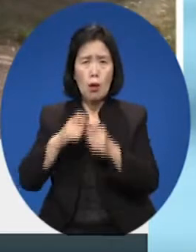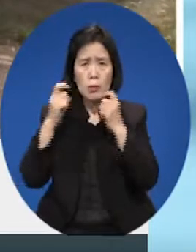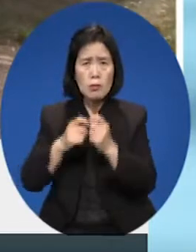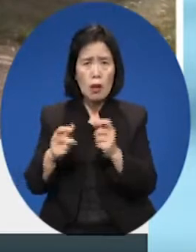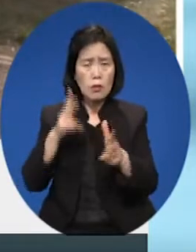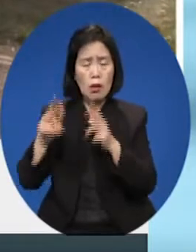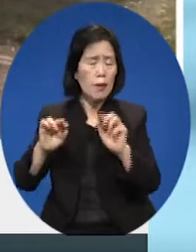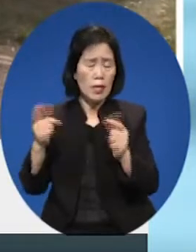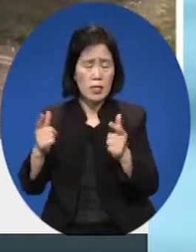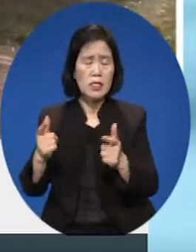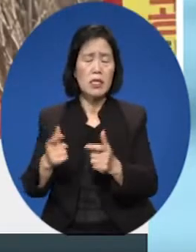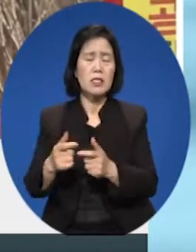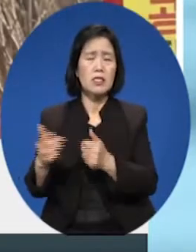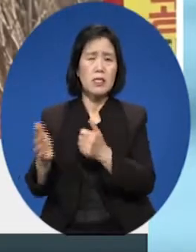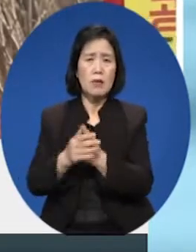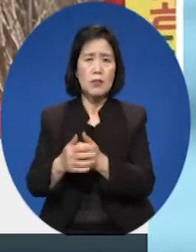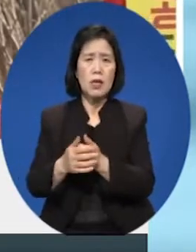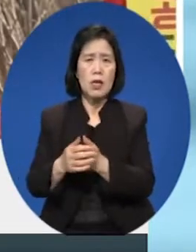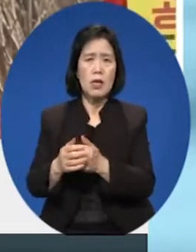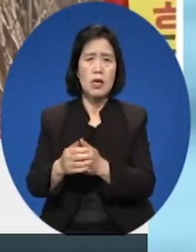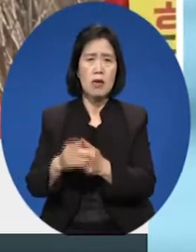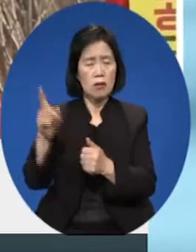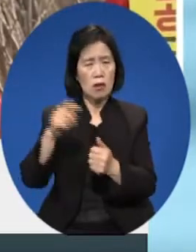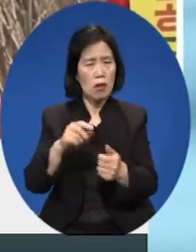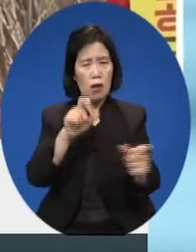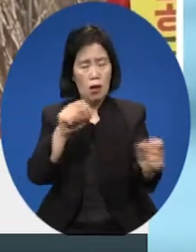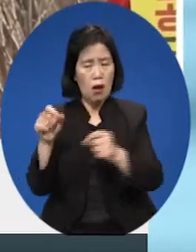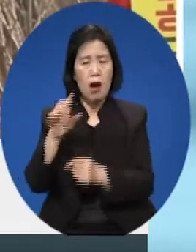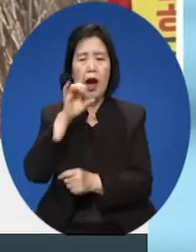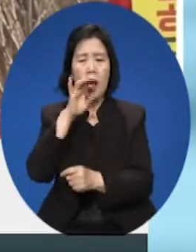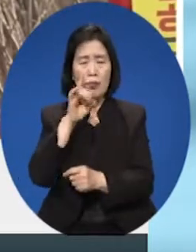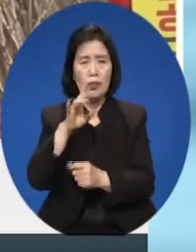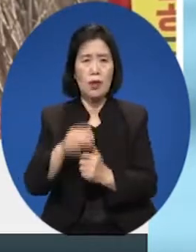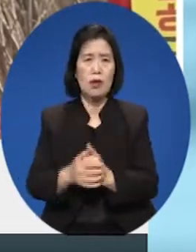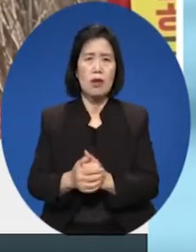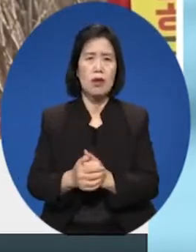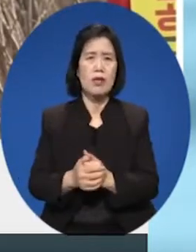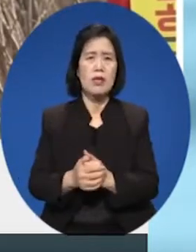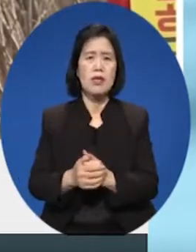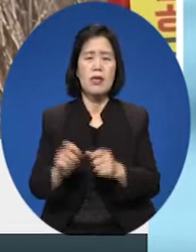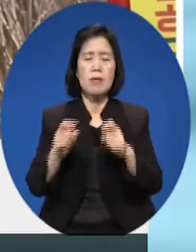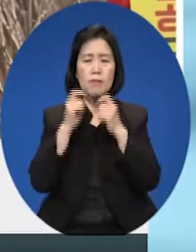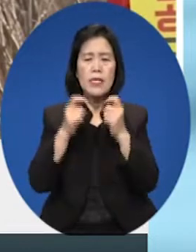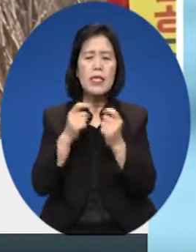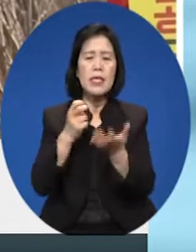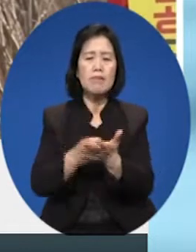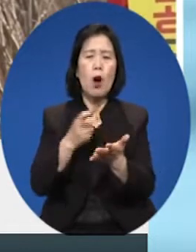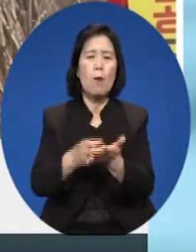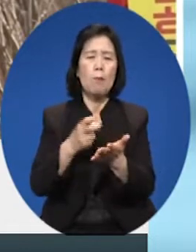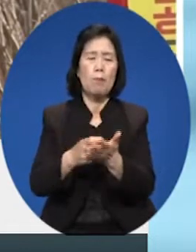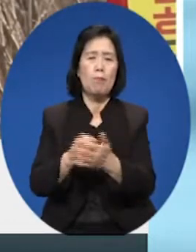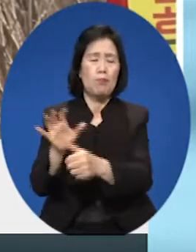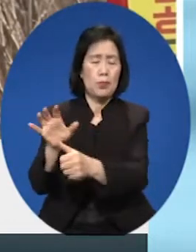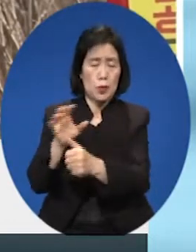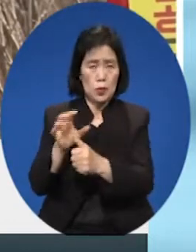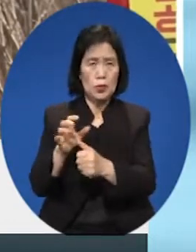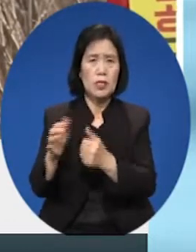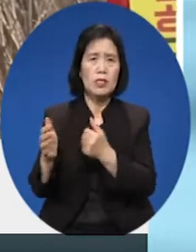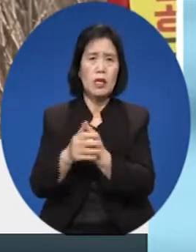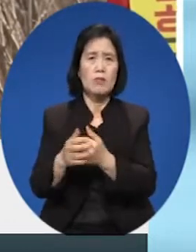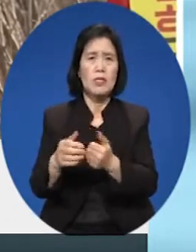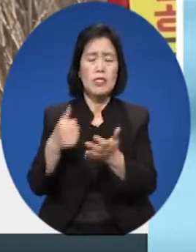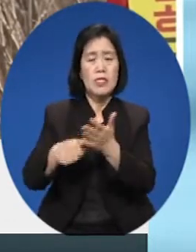이냐 민자 사업이 아니기 때문에 bot 방식이 적용될 수가 없다 즉 민트 법이 아니 민법이 적용되어서 아